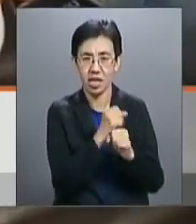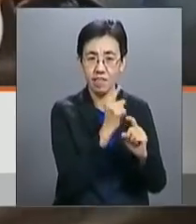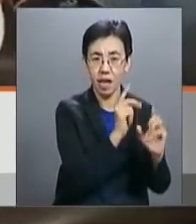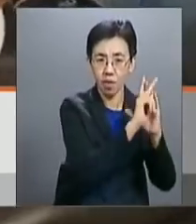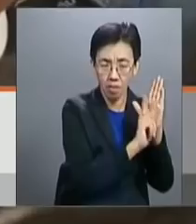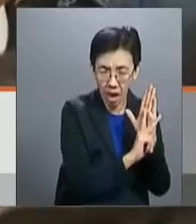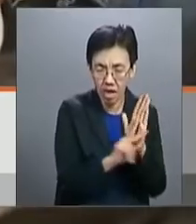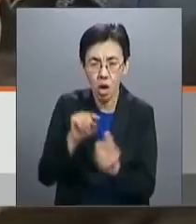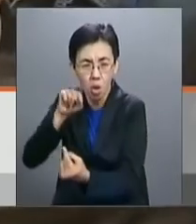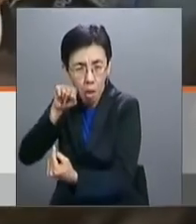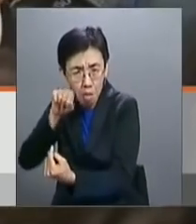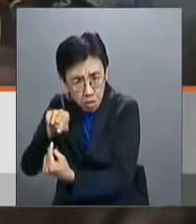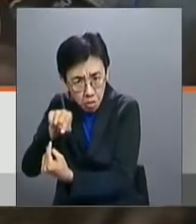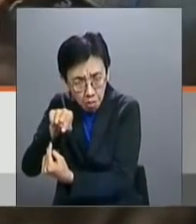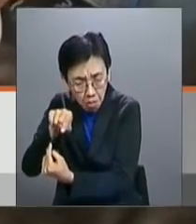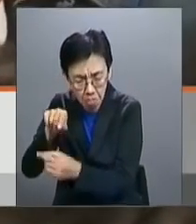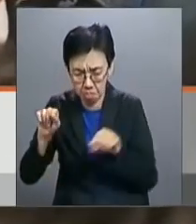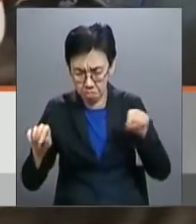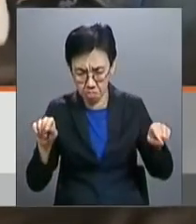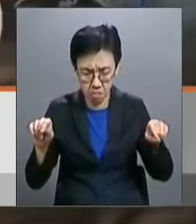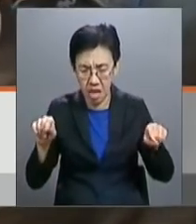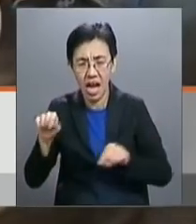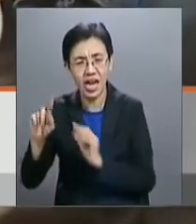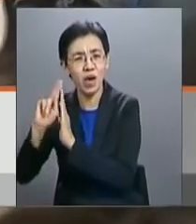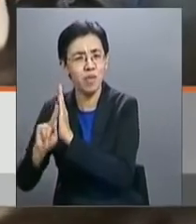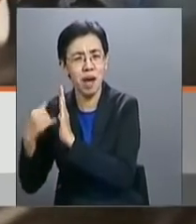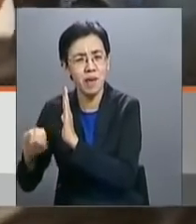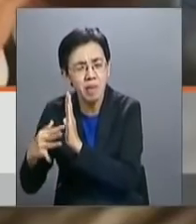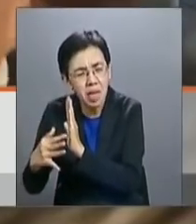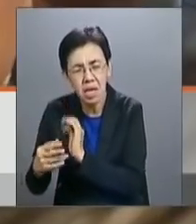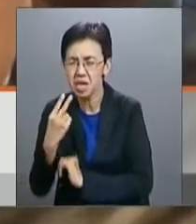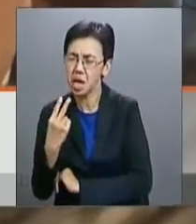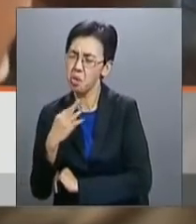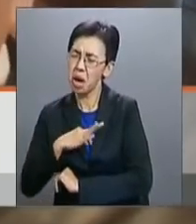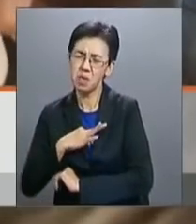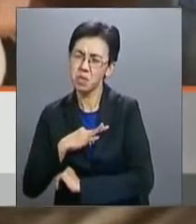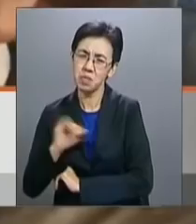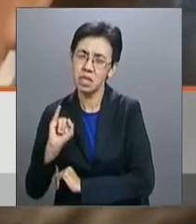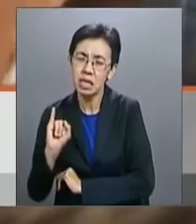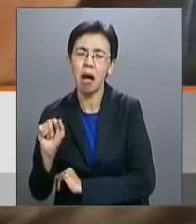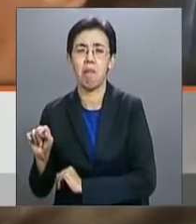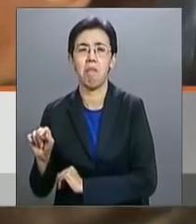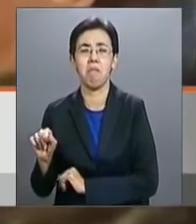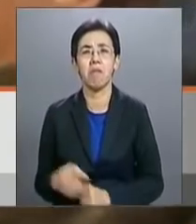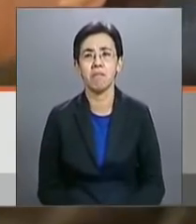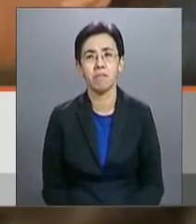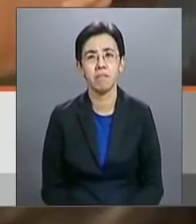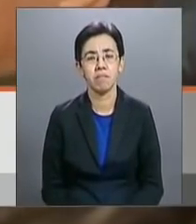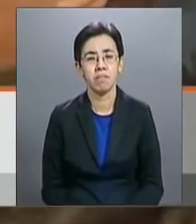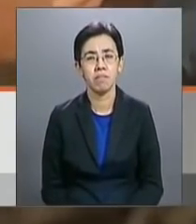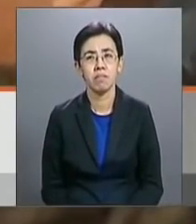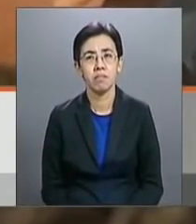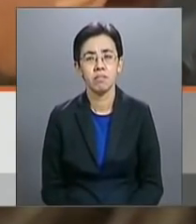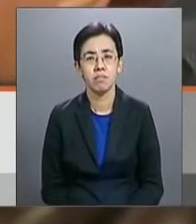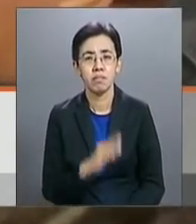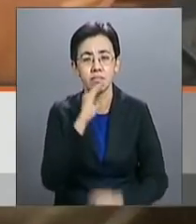มบางทีไม่ขัดกับกฎหมายแต่อาจจะไม่เหมาะสมมันก็ต้องดูกันจริง ท่านรองคะมีพรรคการเมืองบางพรรคบอกด้วยค่ะว่าถ้าเกิดน